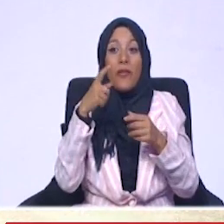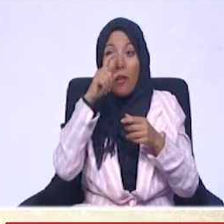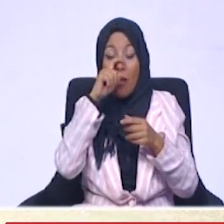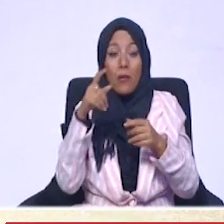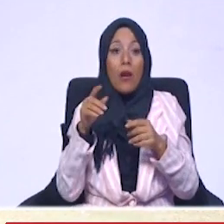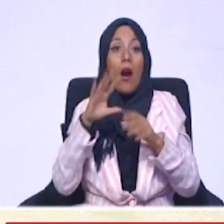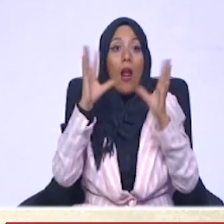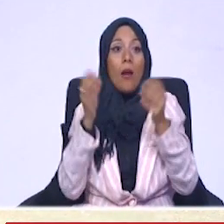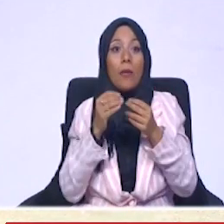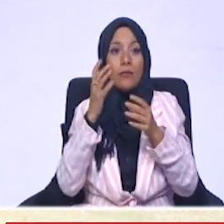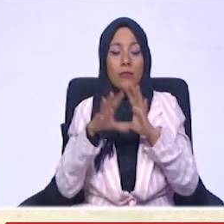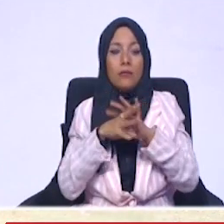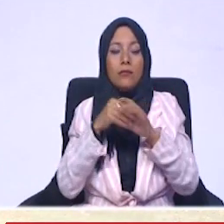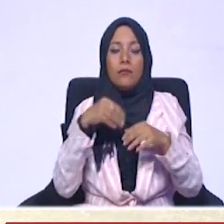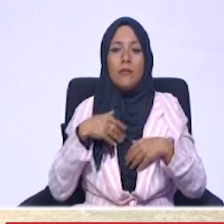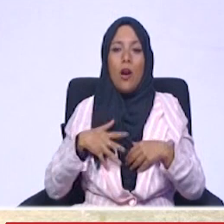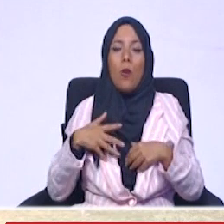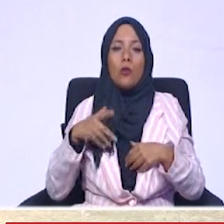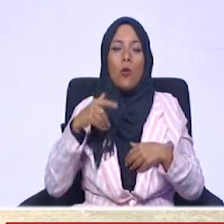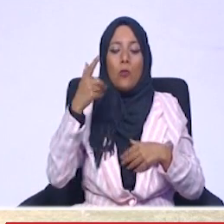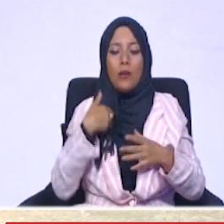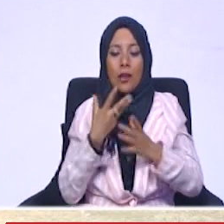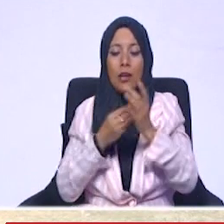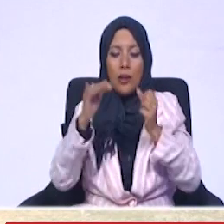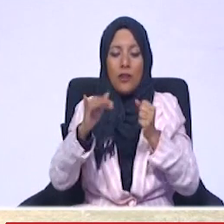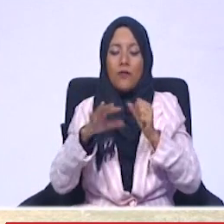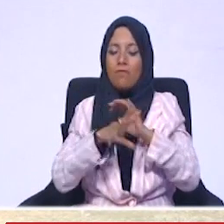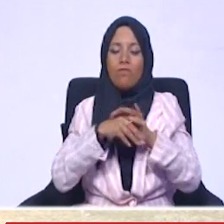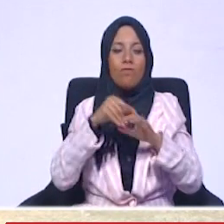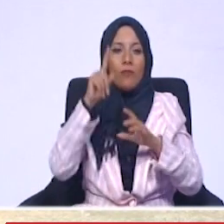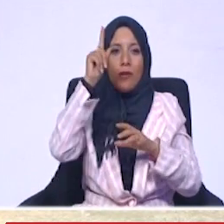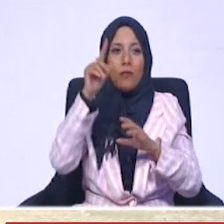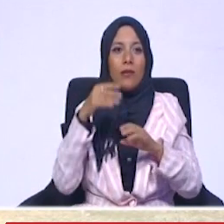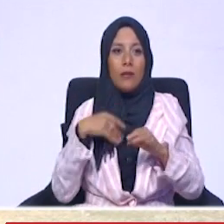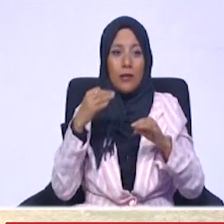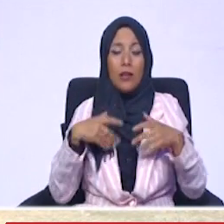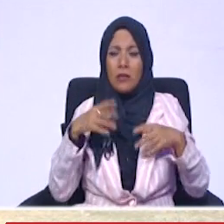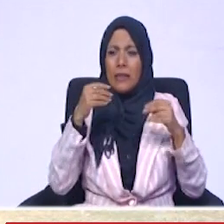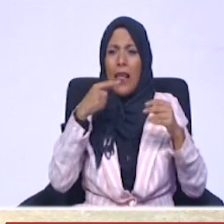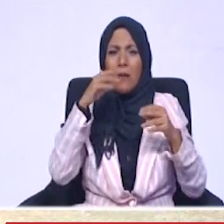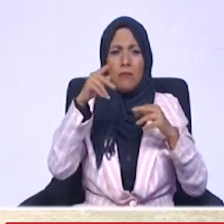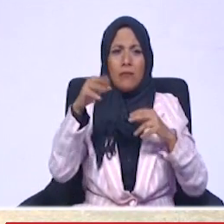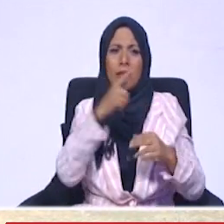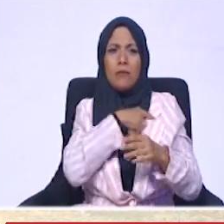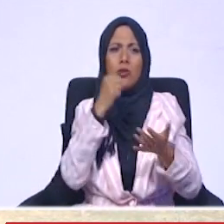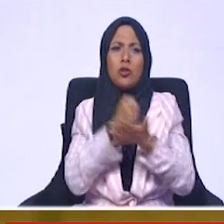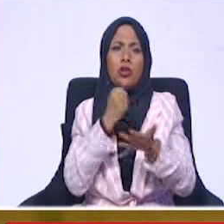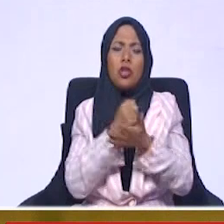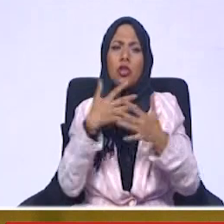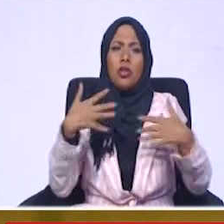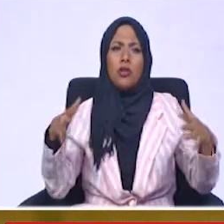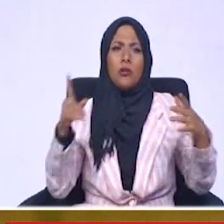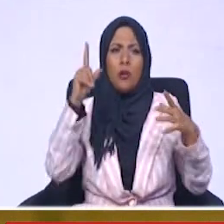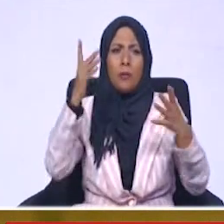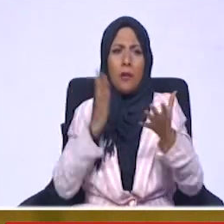الخطاب الديني ومصباح الامه والطفل المعجزه وحصلت على القاب كثيره وشهادات كثيره وك